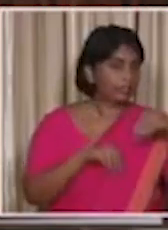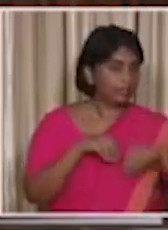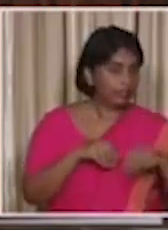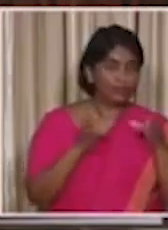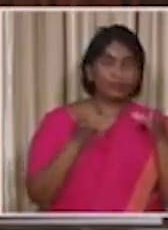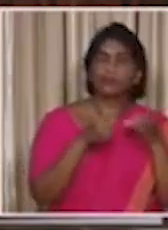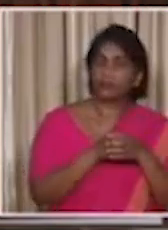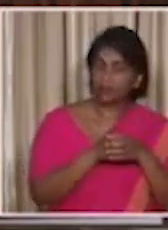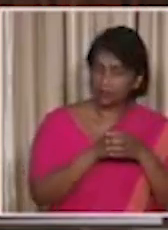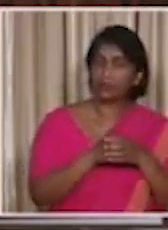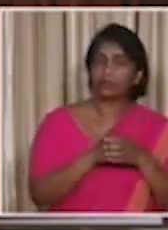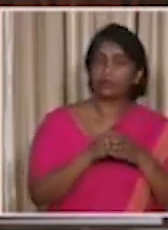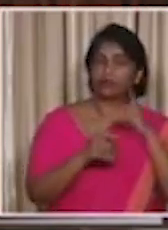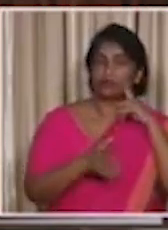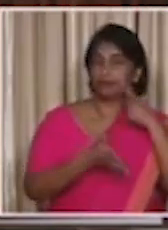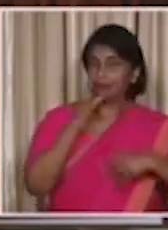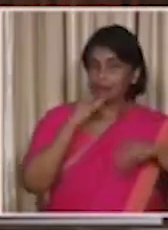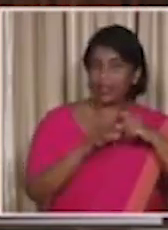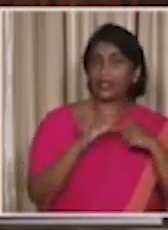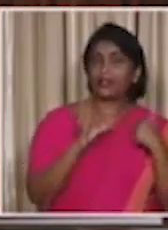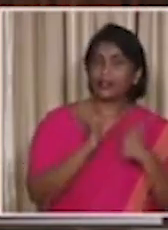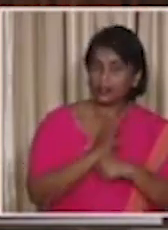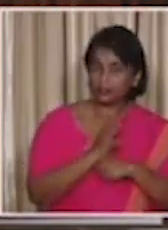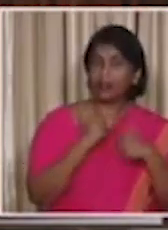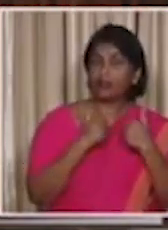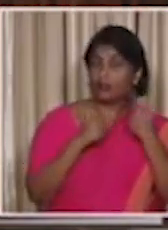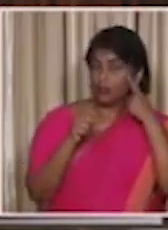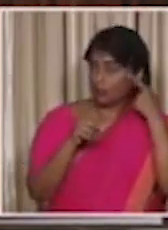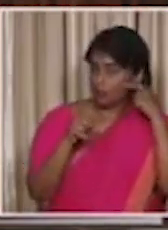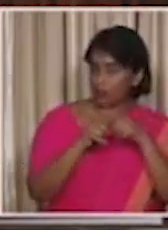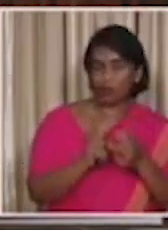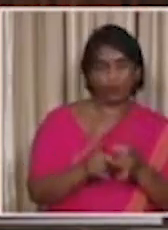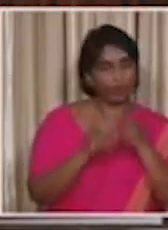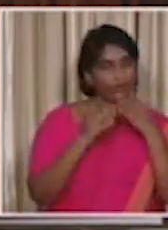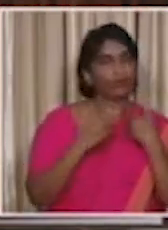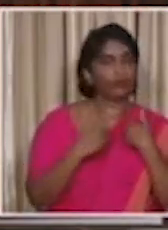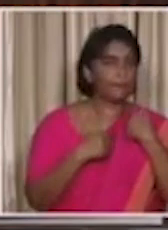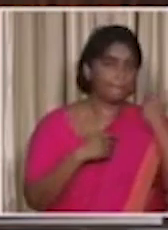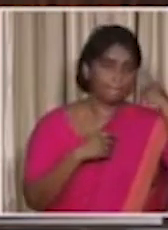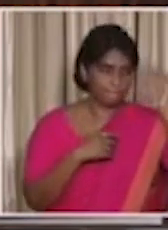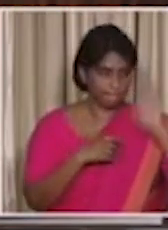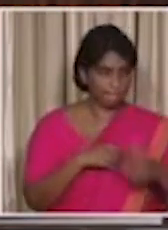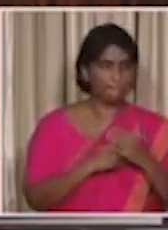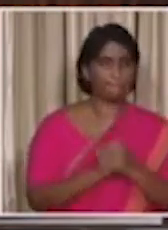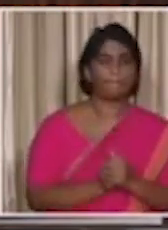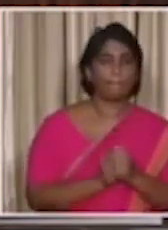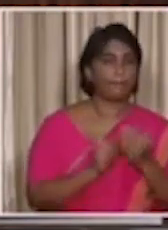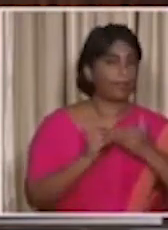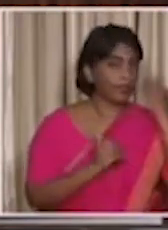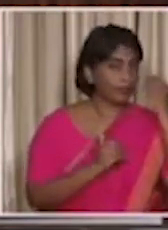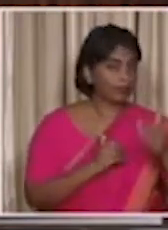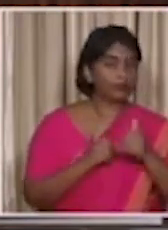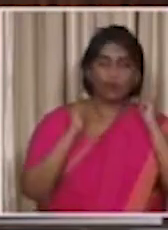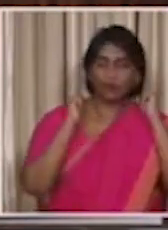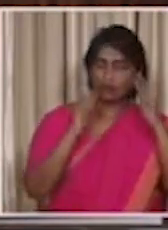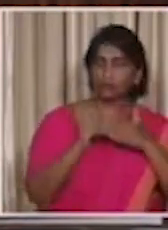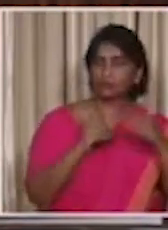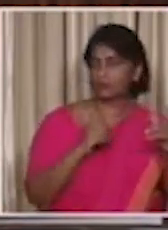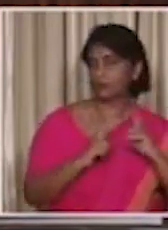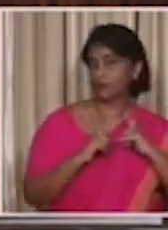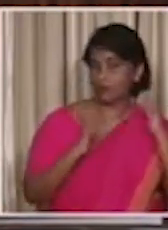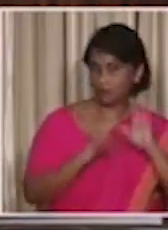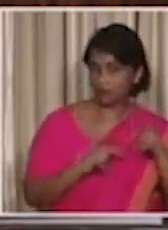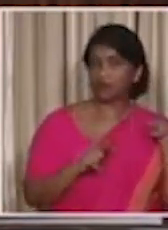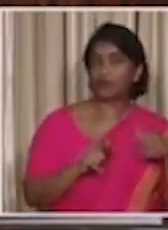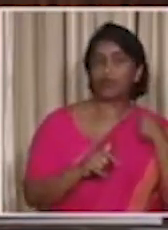පක්ෂ හා ජනමත විචාරණ පනත පදනම් කර ගැනීමට අපේක්ෂා කරනවා. අනාගතය වඩා යහපත් කර ගැනීම